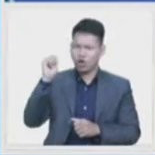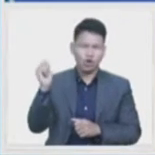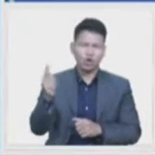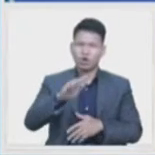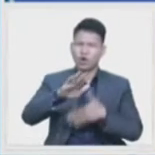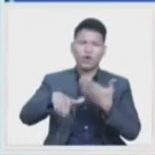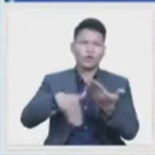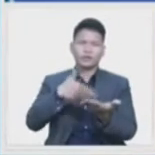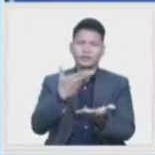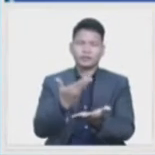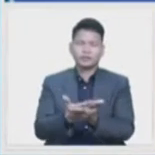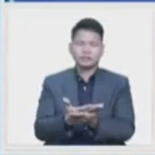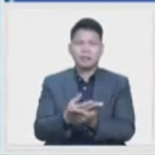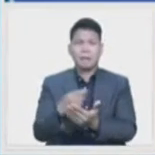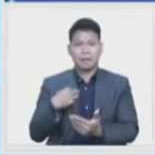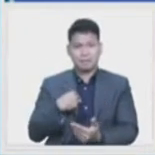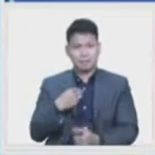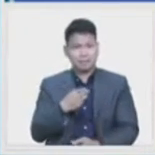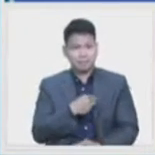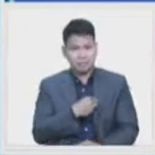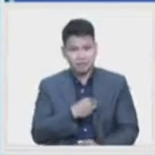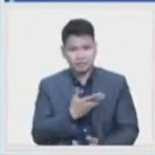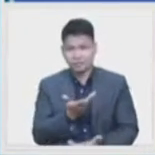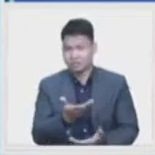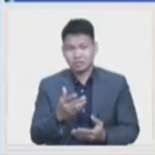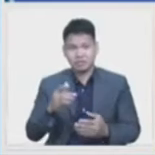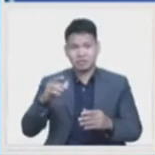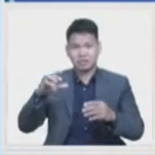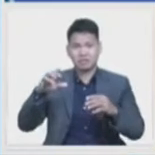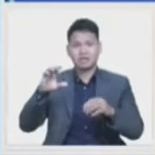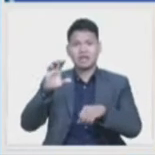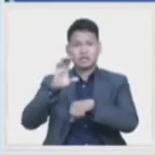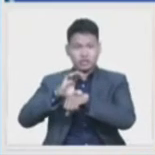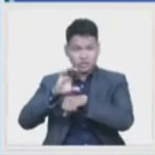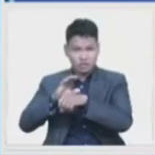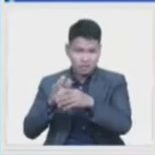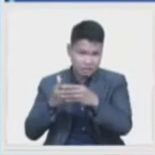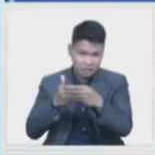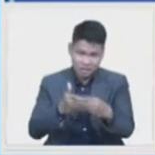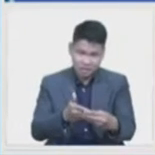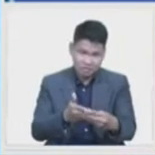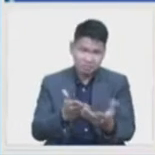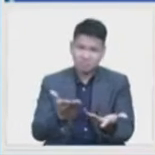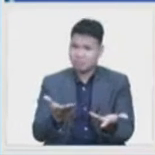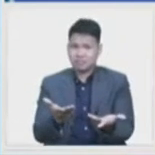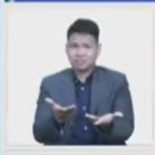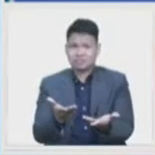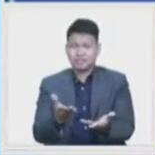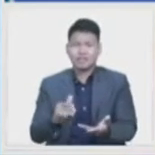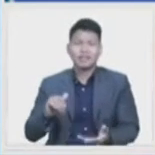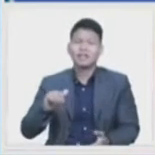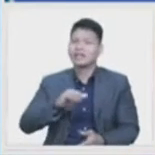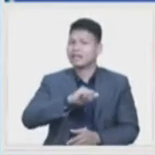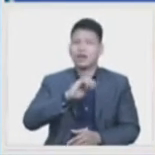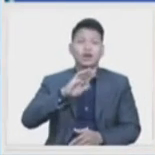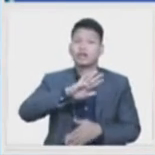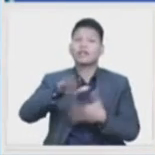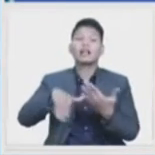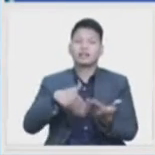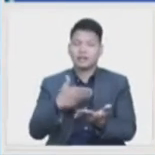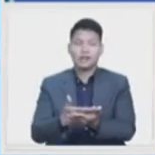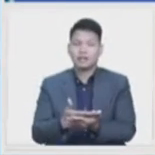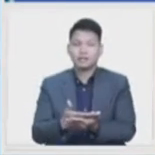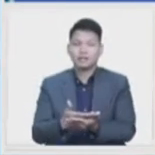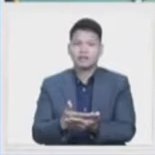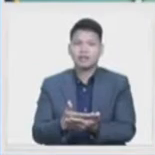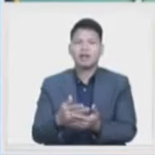kasala, mamimbro man ka og pangulo sa simbahan, mga kaigilaan, kitang tanan nakabsan sa himaya